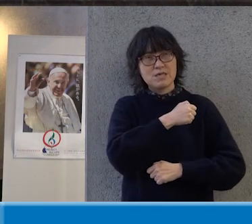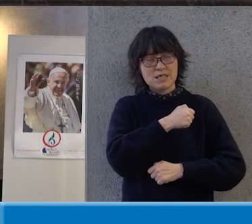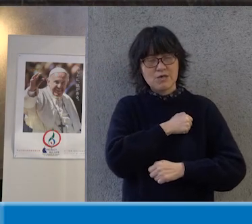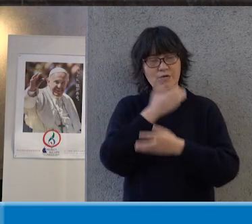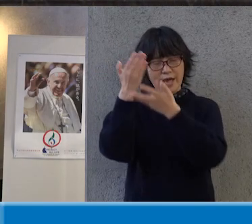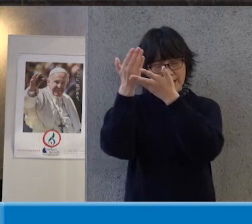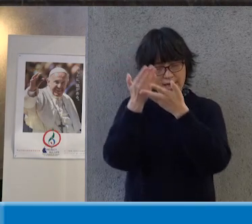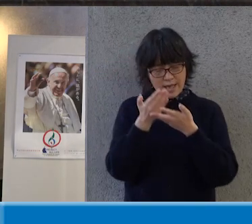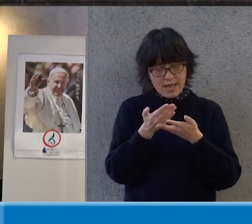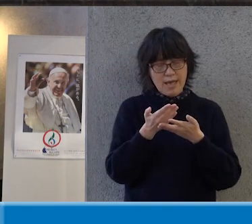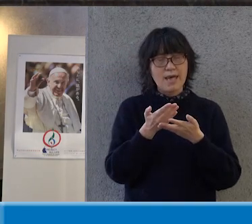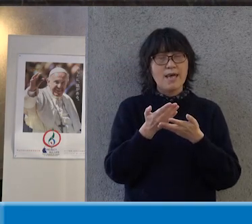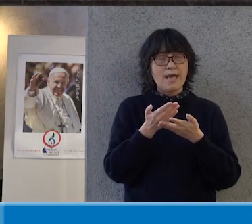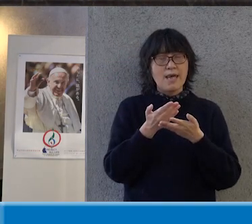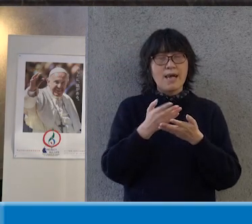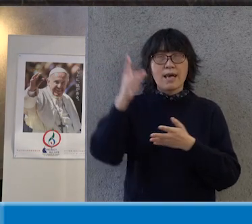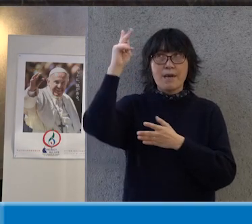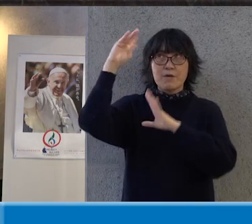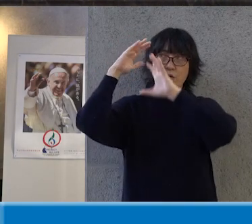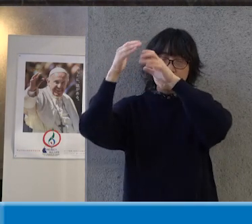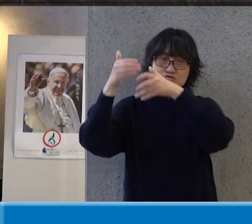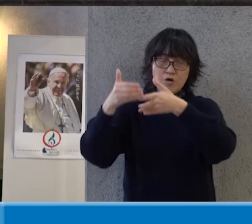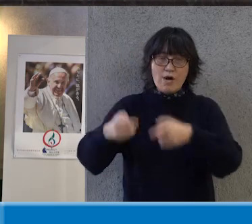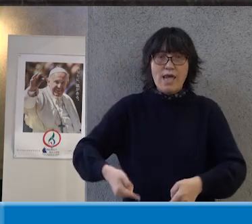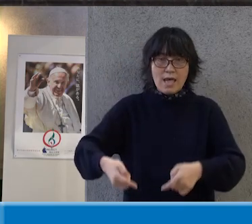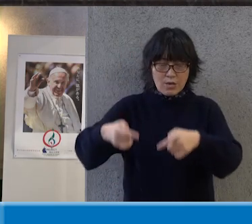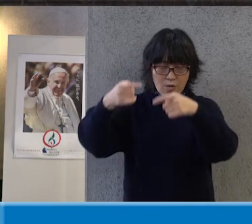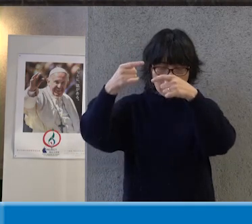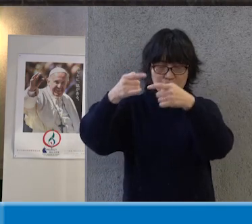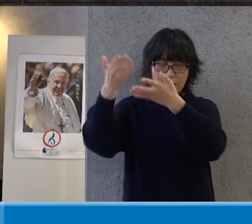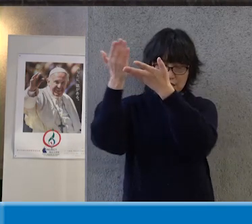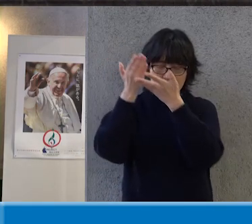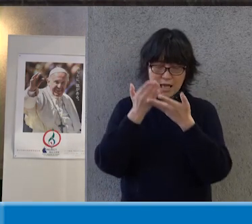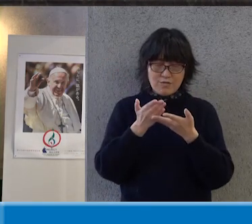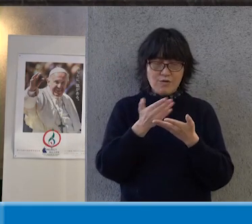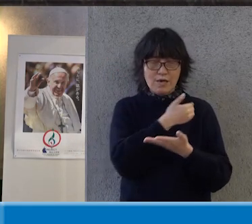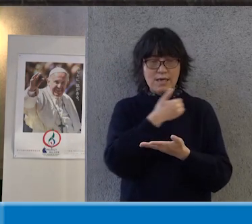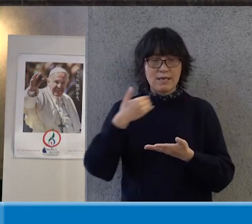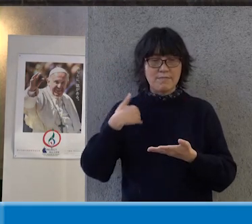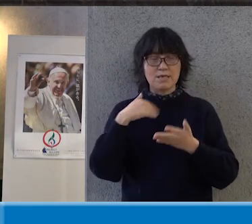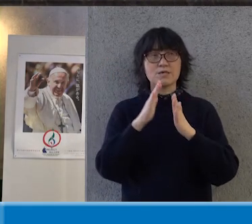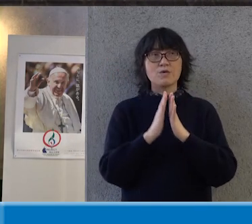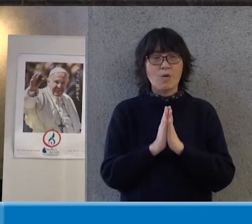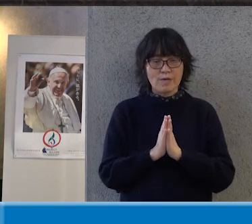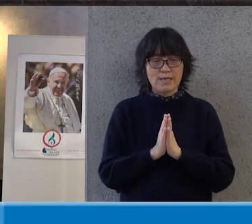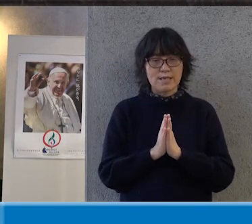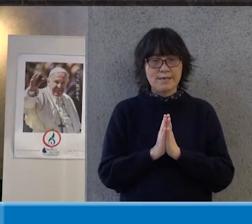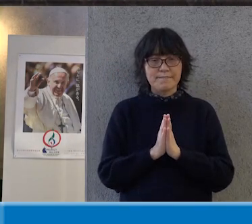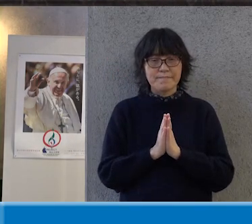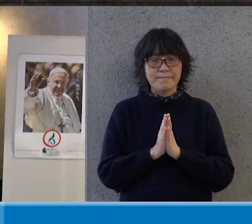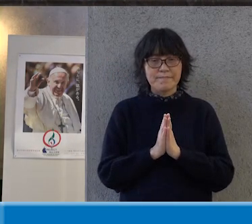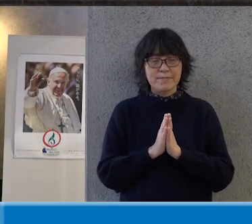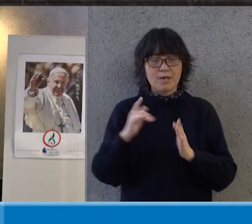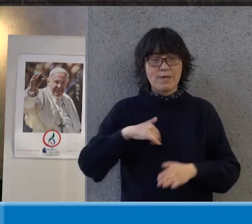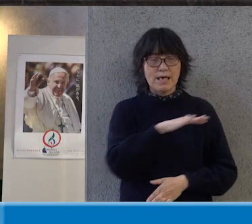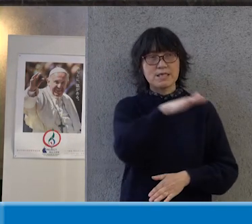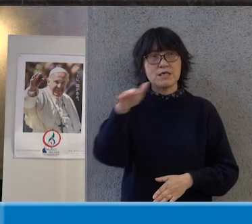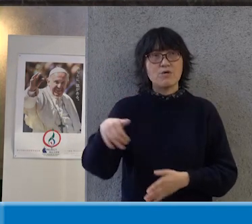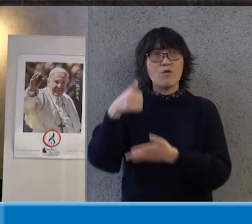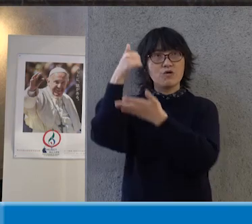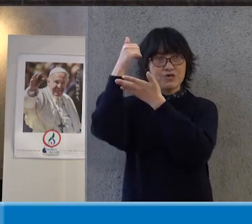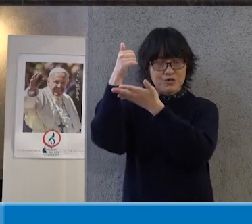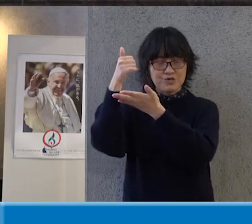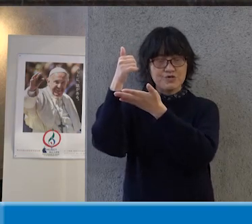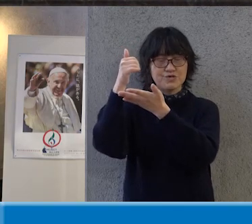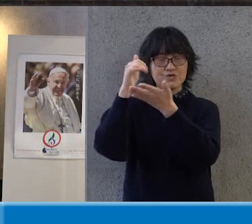得て神の国の栄光に預かることができますように。私たち